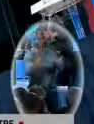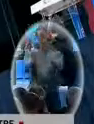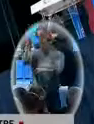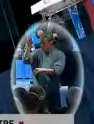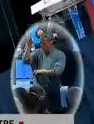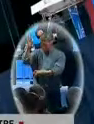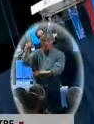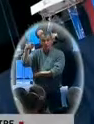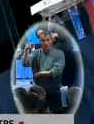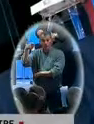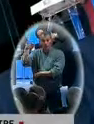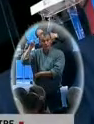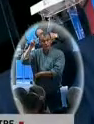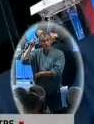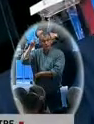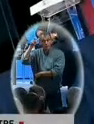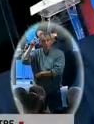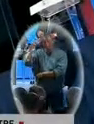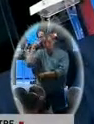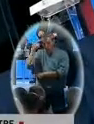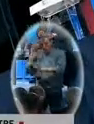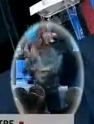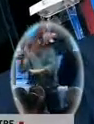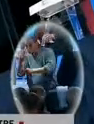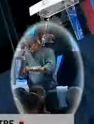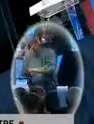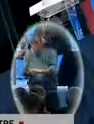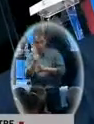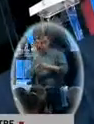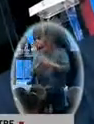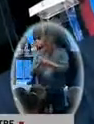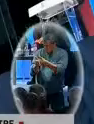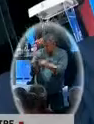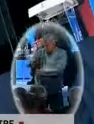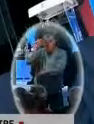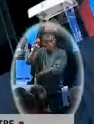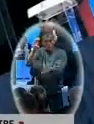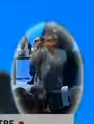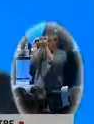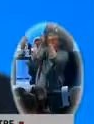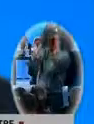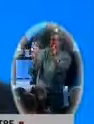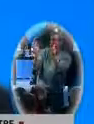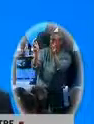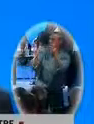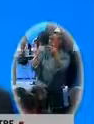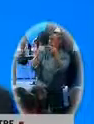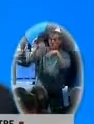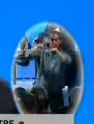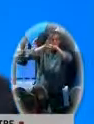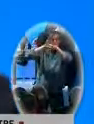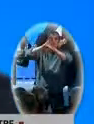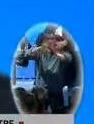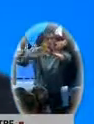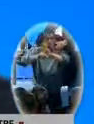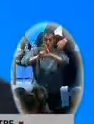régime ne fait aucun doute. Elle me paraît conforme à la logique des institutions et plus encore fidèle aux souhaits